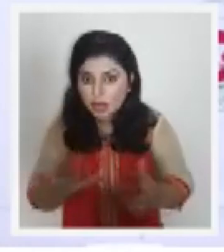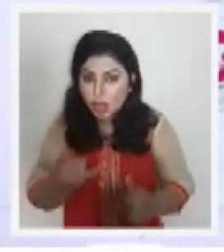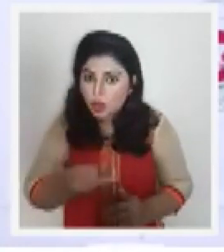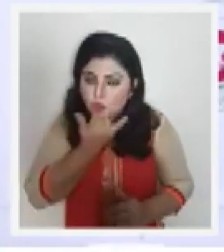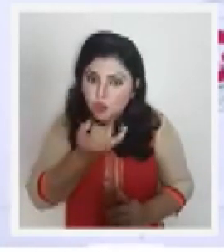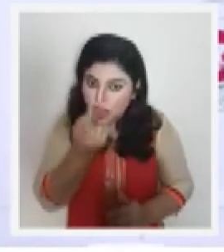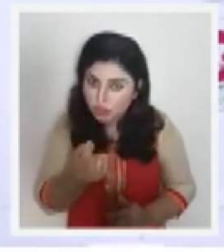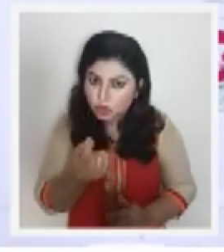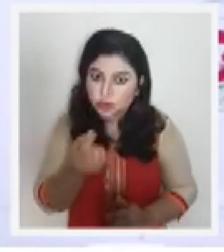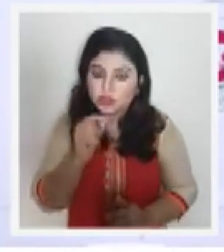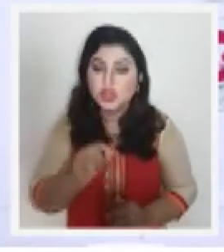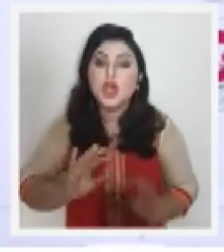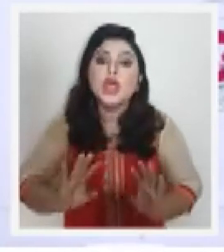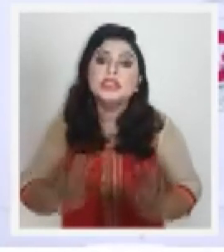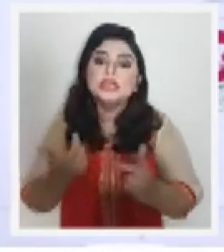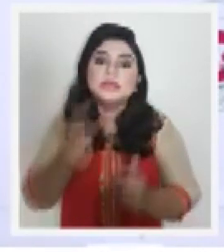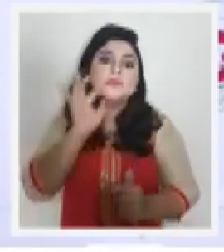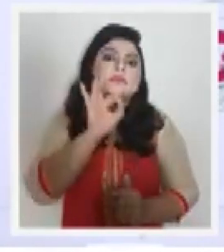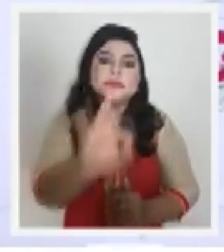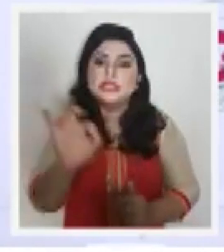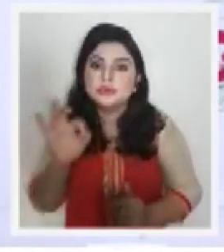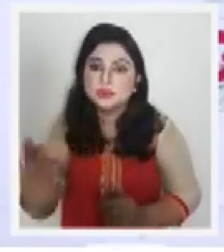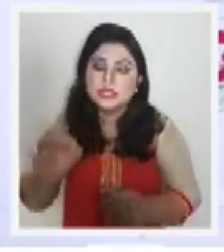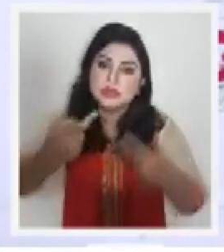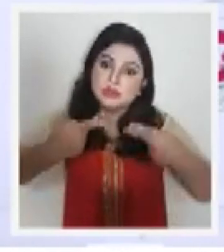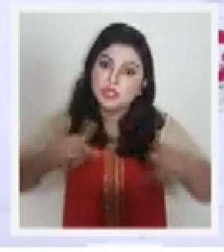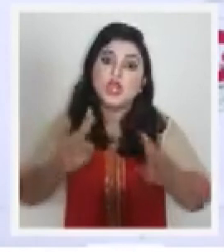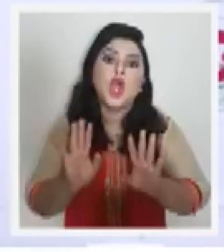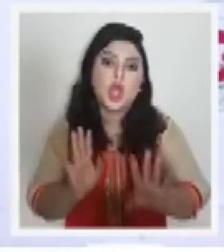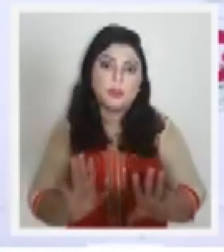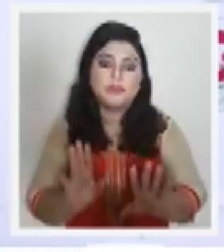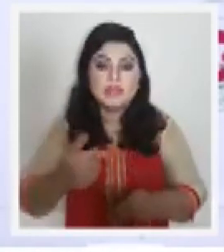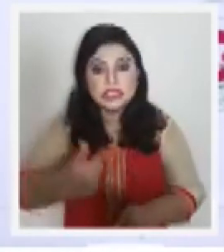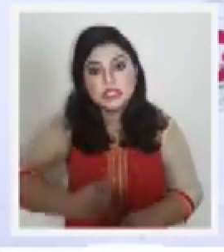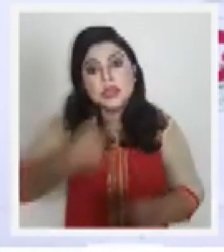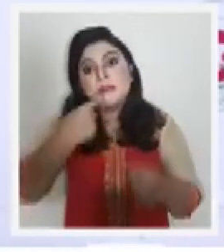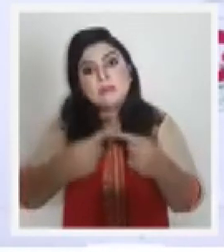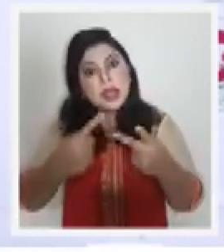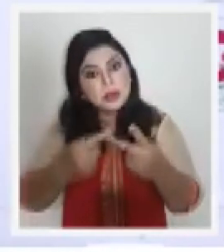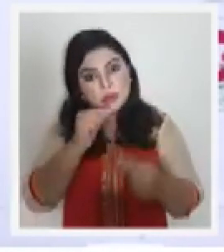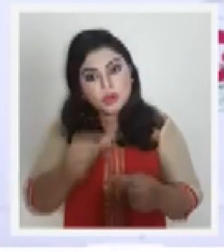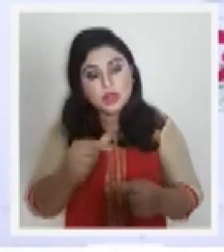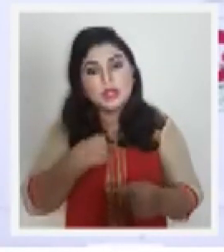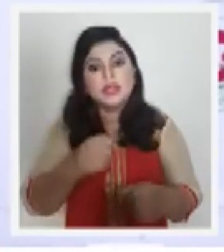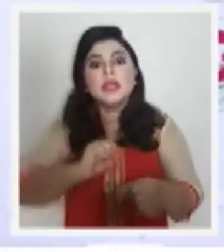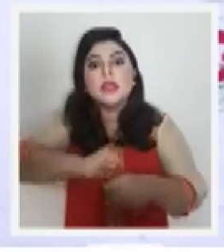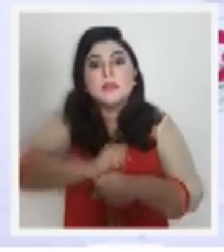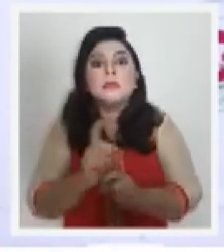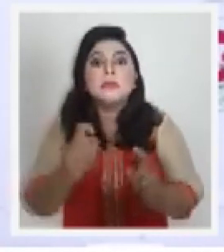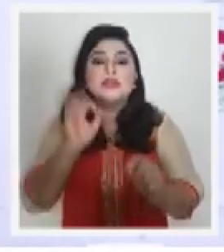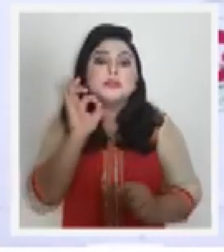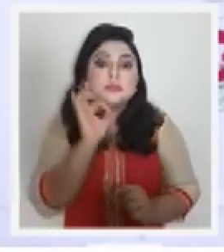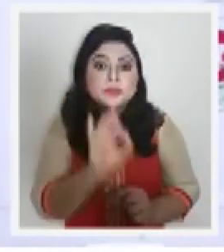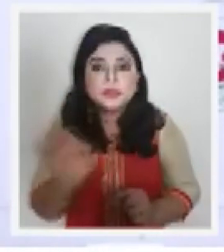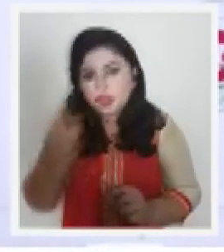করবেন। এই মহামারীতে যদি আমরা সবাই সচেতন, সতর্ক না থাকি, তাহলে যে কেউই যে কোনো সময় আক্রান্ত